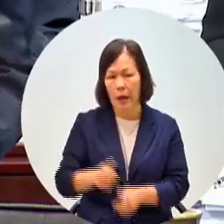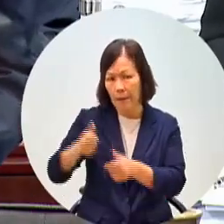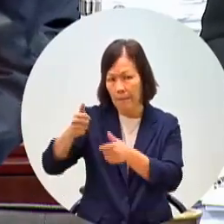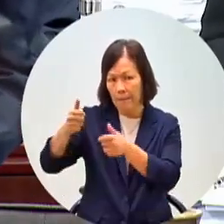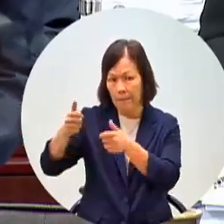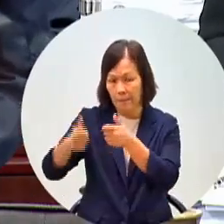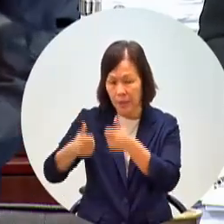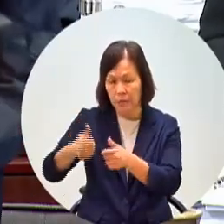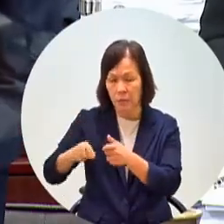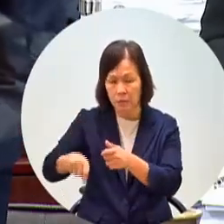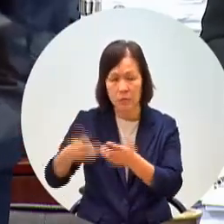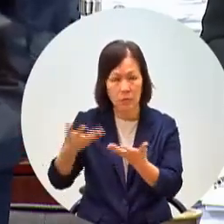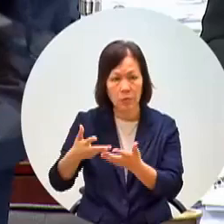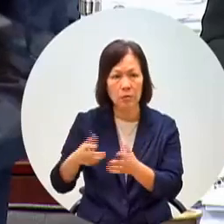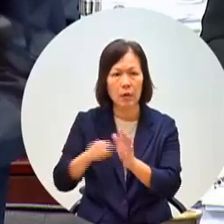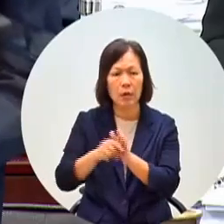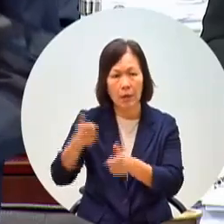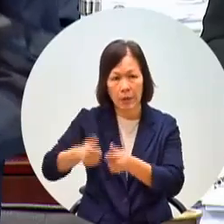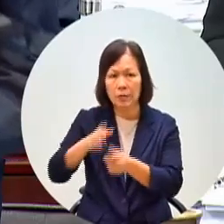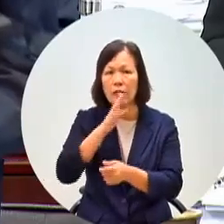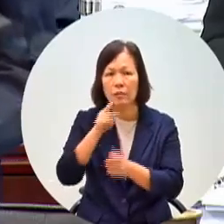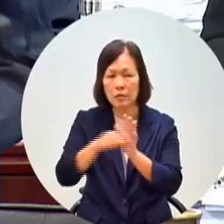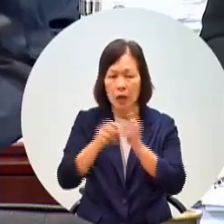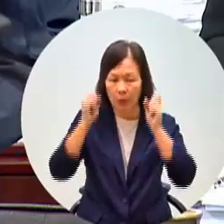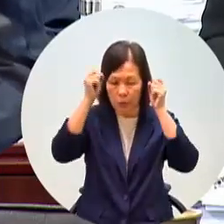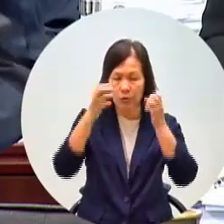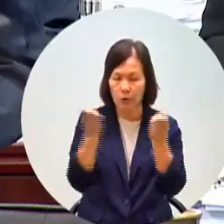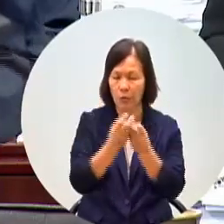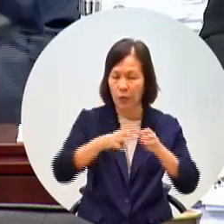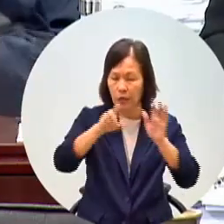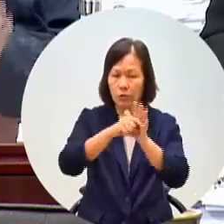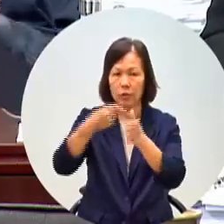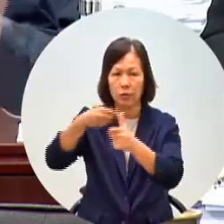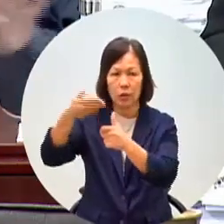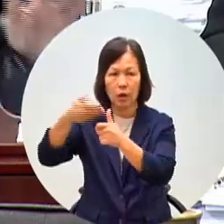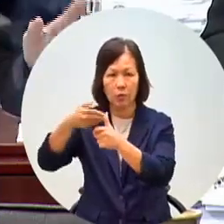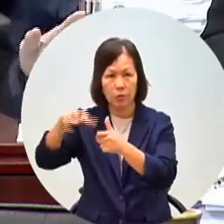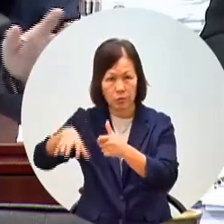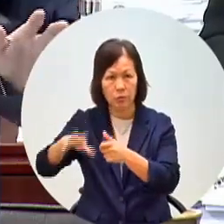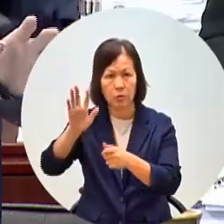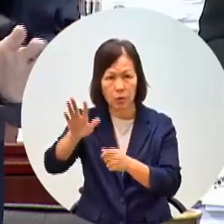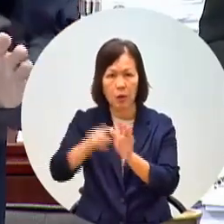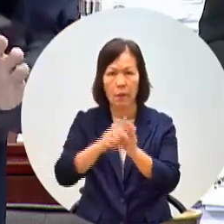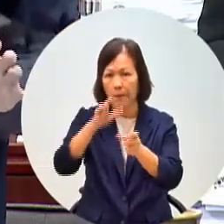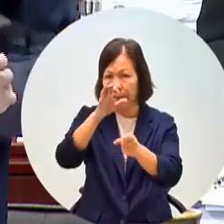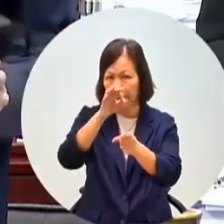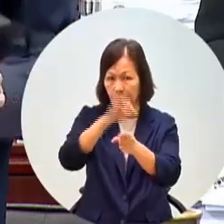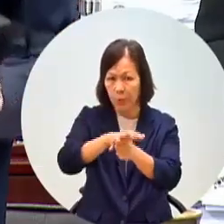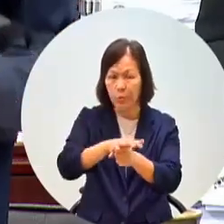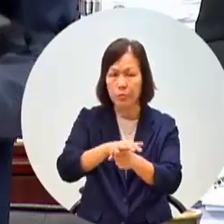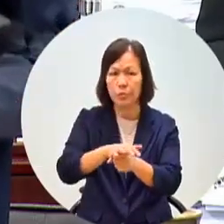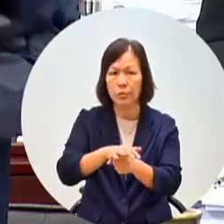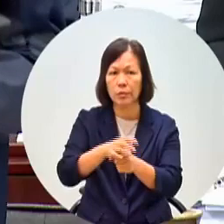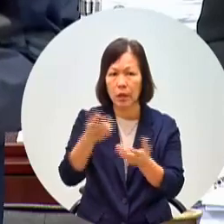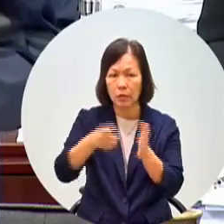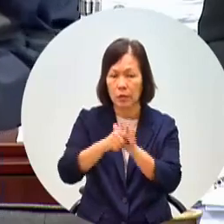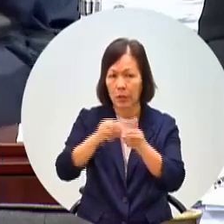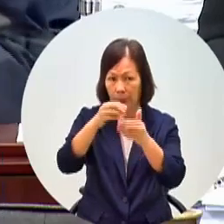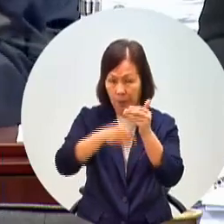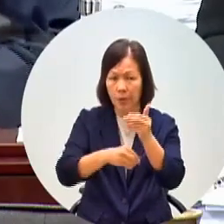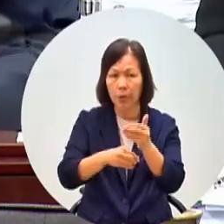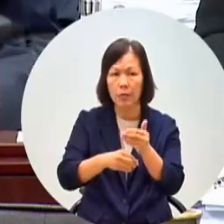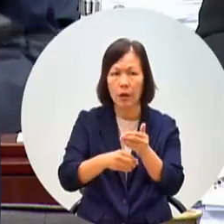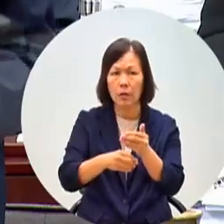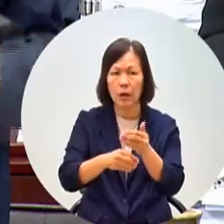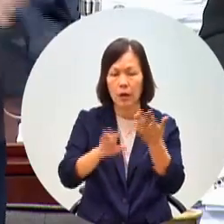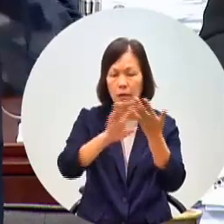啦，哈，比赛是这样的哈，那个运发局的在这里，教育局的在这里。我们其实补助的这个办法哈，其实跟